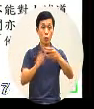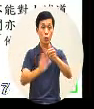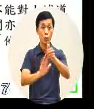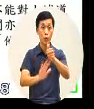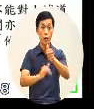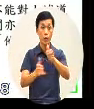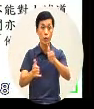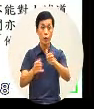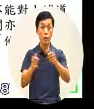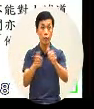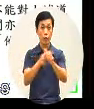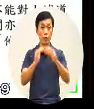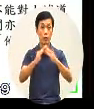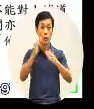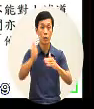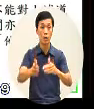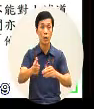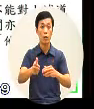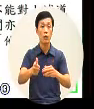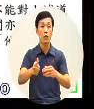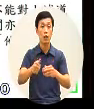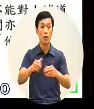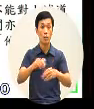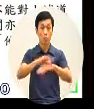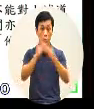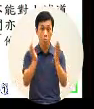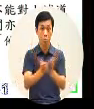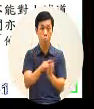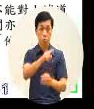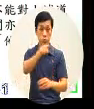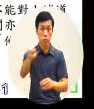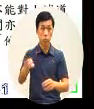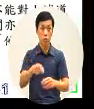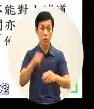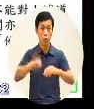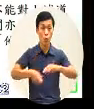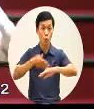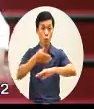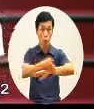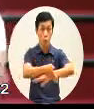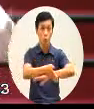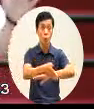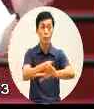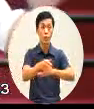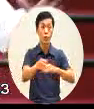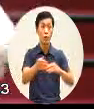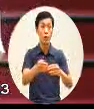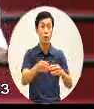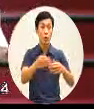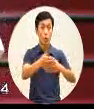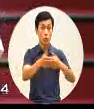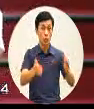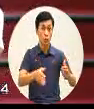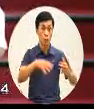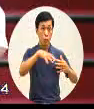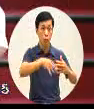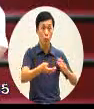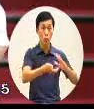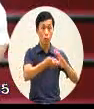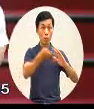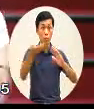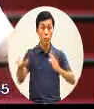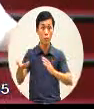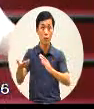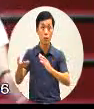西安教副市长，包括的整体，恁有通过的农机移转办法，他能够。能够更宽